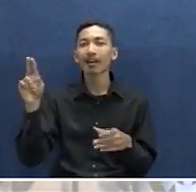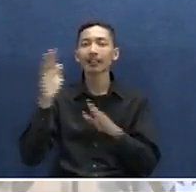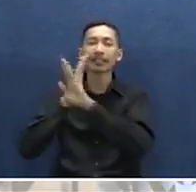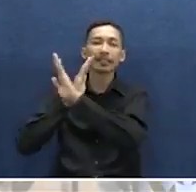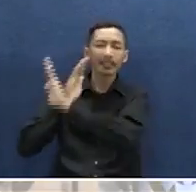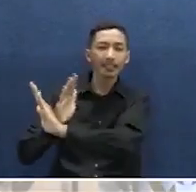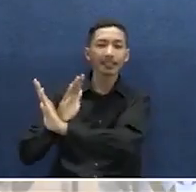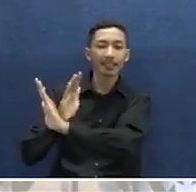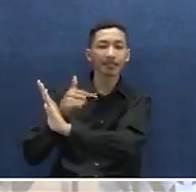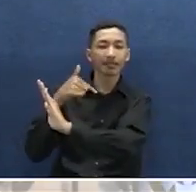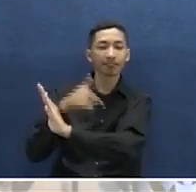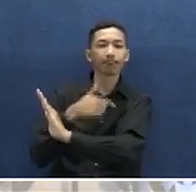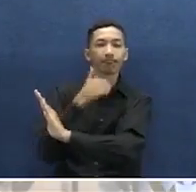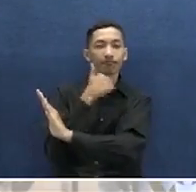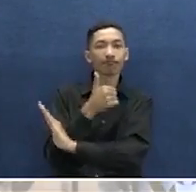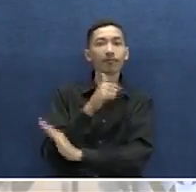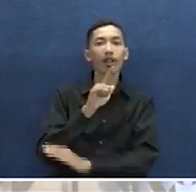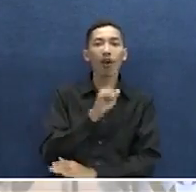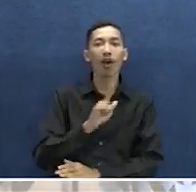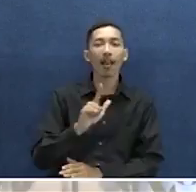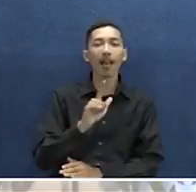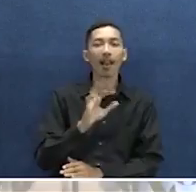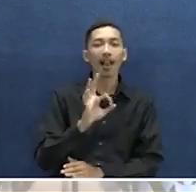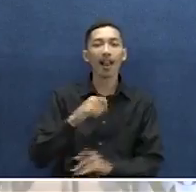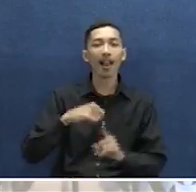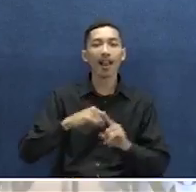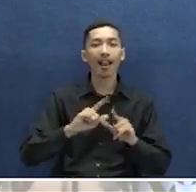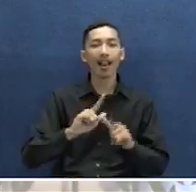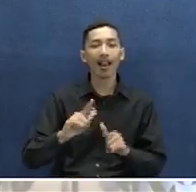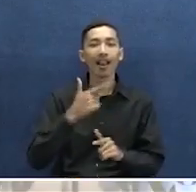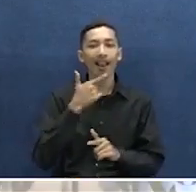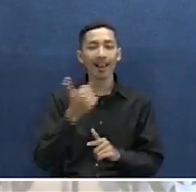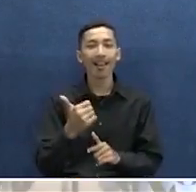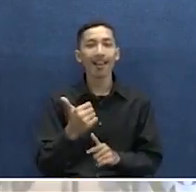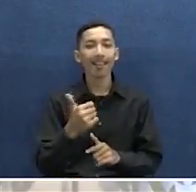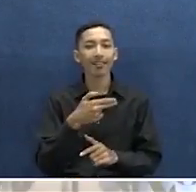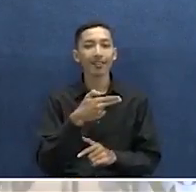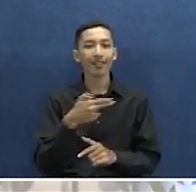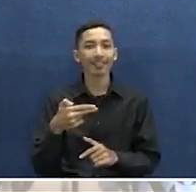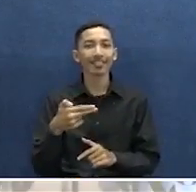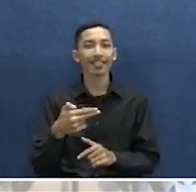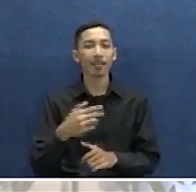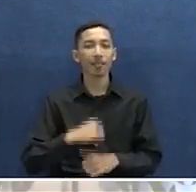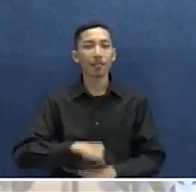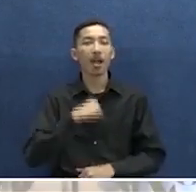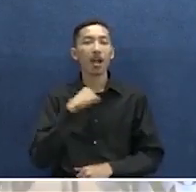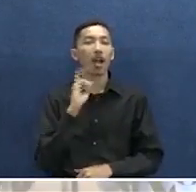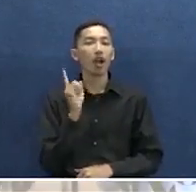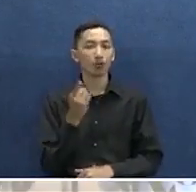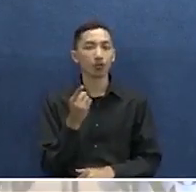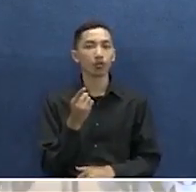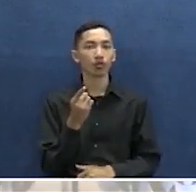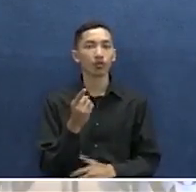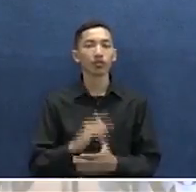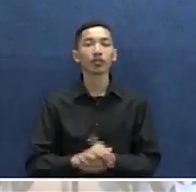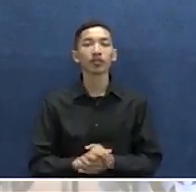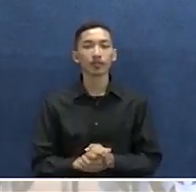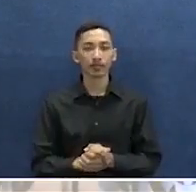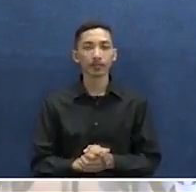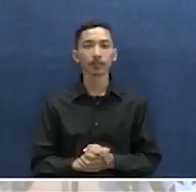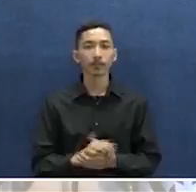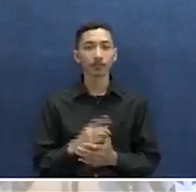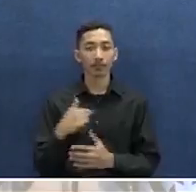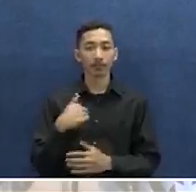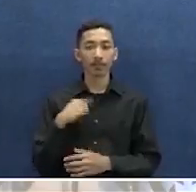asing tapi jangan pernah artinya teman-teman sampai enggak punya kebanggaan terhadap Indonesia bukan apa-apa saya sampai datang ke sini